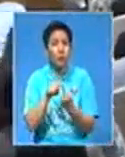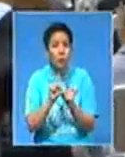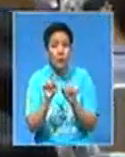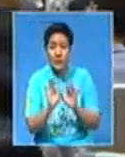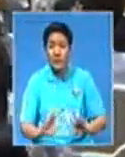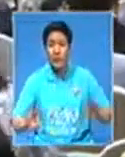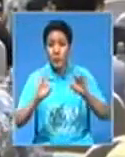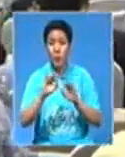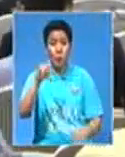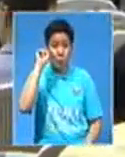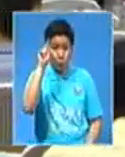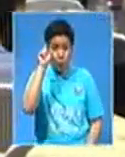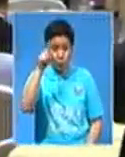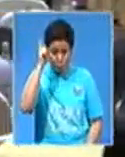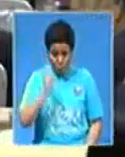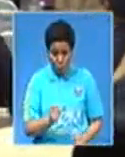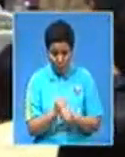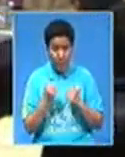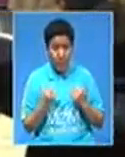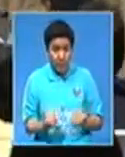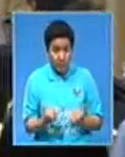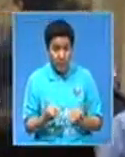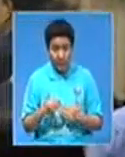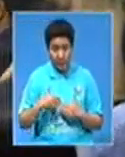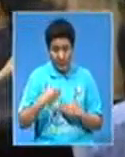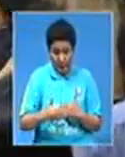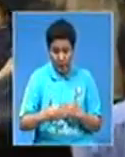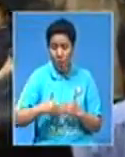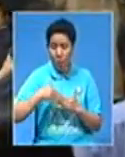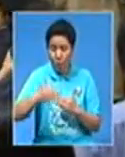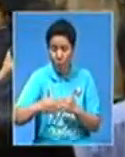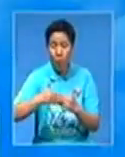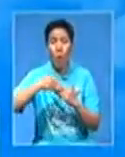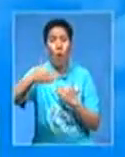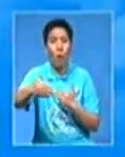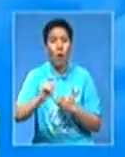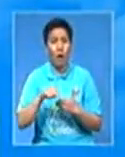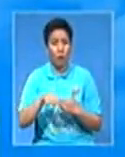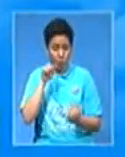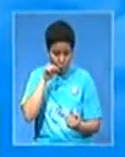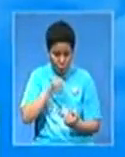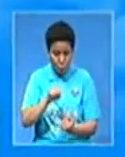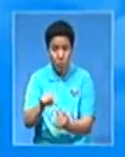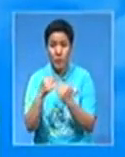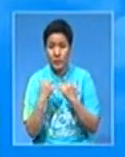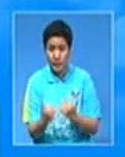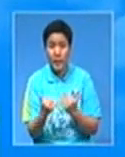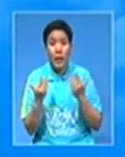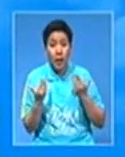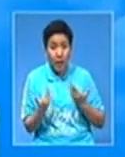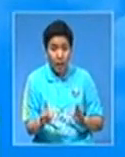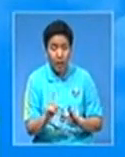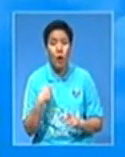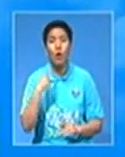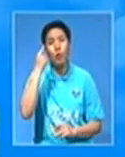คัญความเร่งด่วนว่าจะทำทันทีปานกลางหรือระยะยาวนะครับให้มีความเหมาะสมจากนั้นจะ